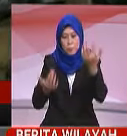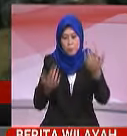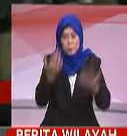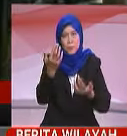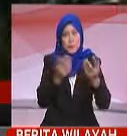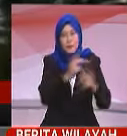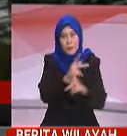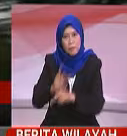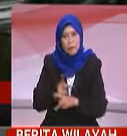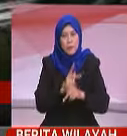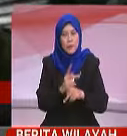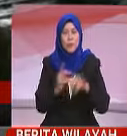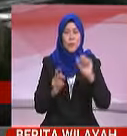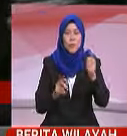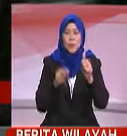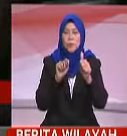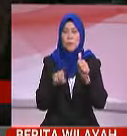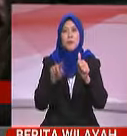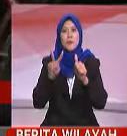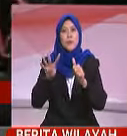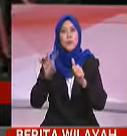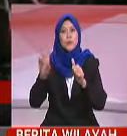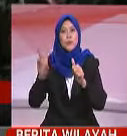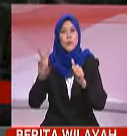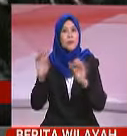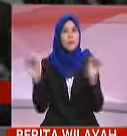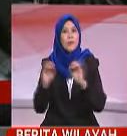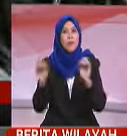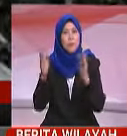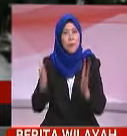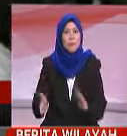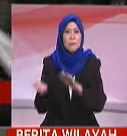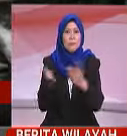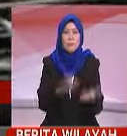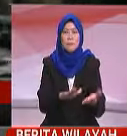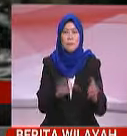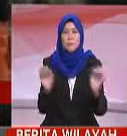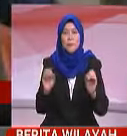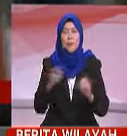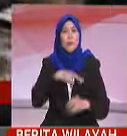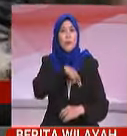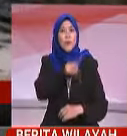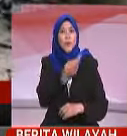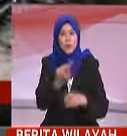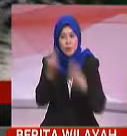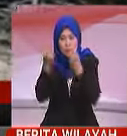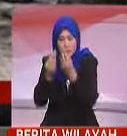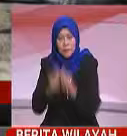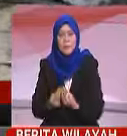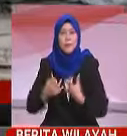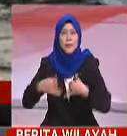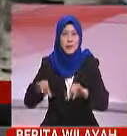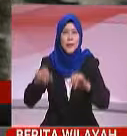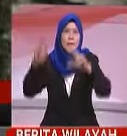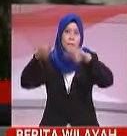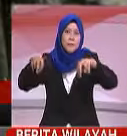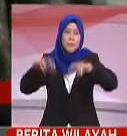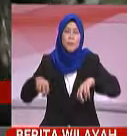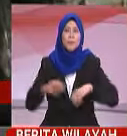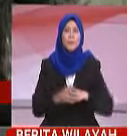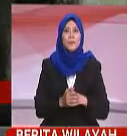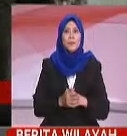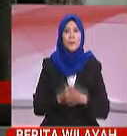kira-kira 1047 pagi dan Tiada kemenangan jiwa dilaporkan anggaran kerugian juga masih dalam siasatan